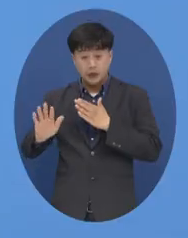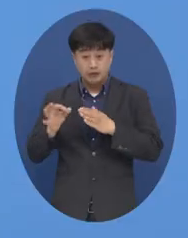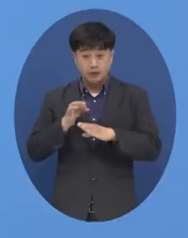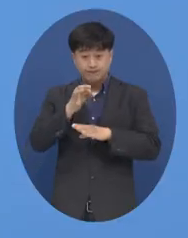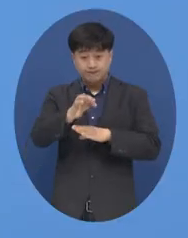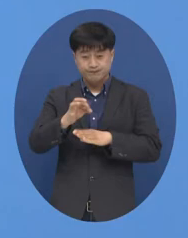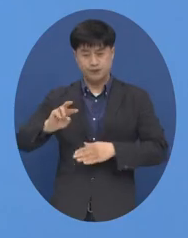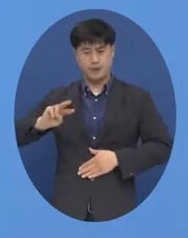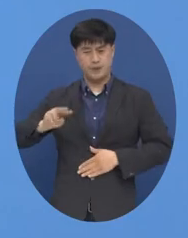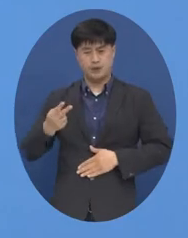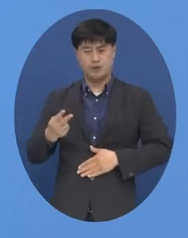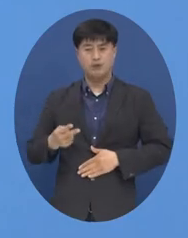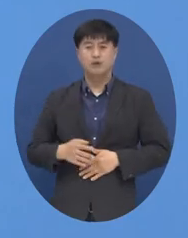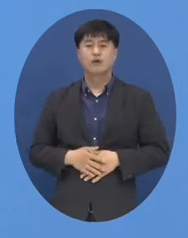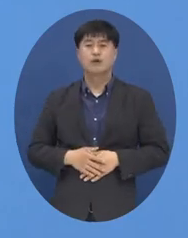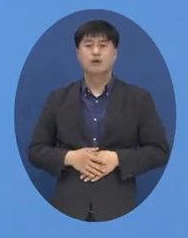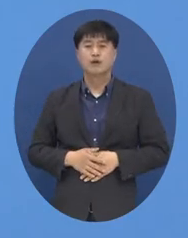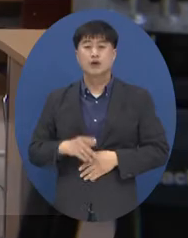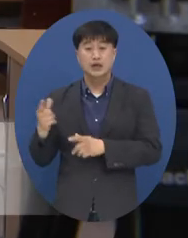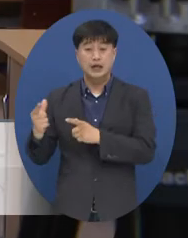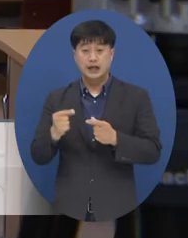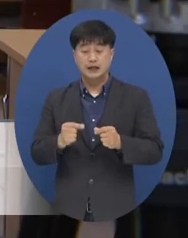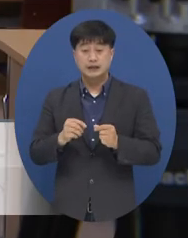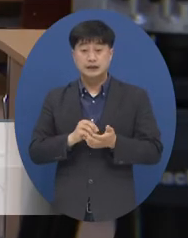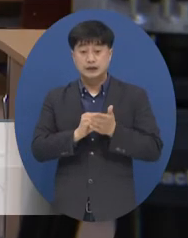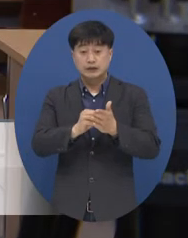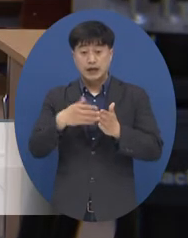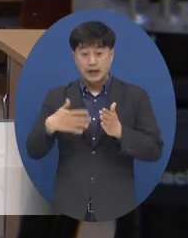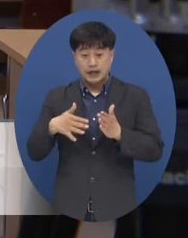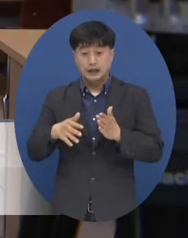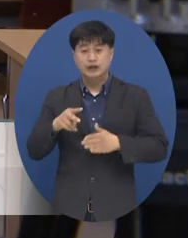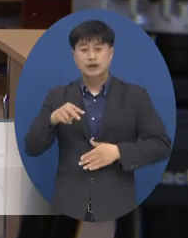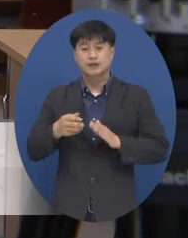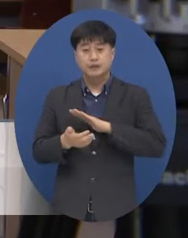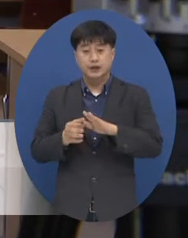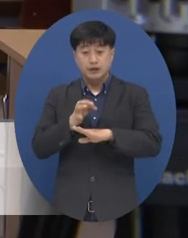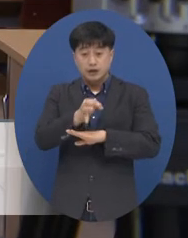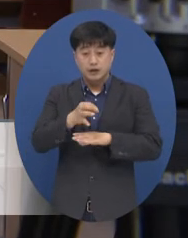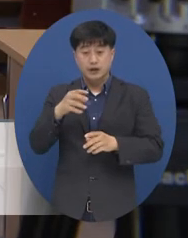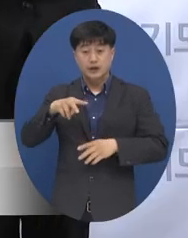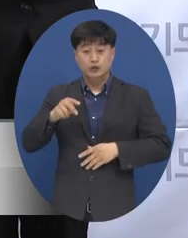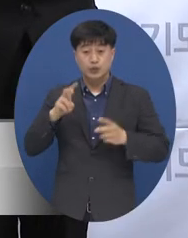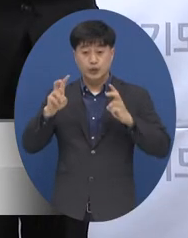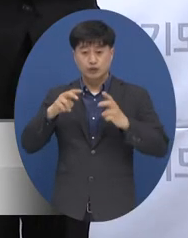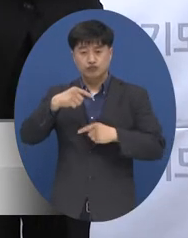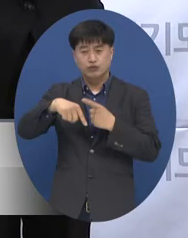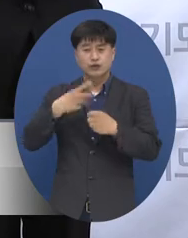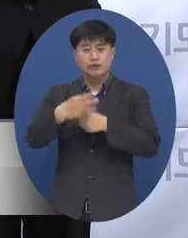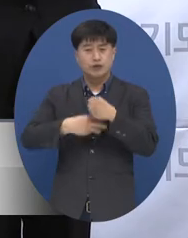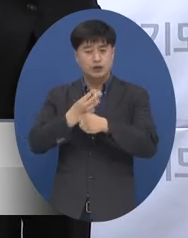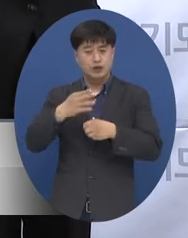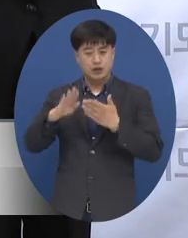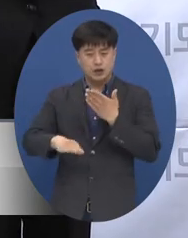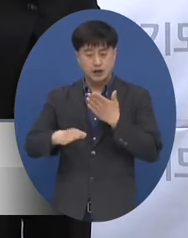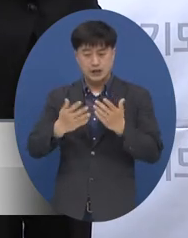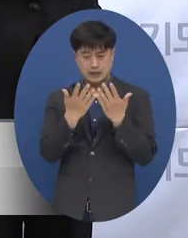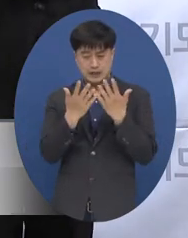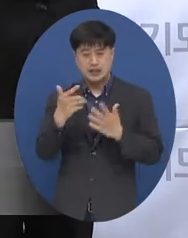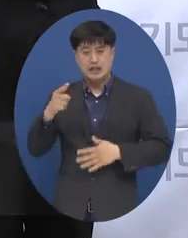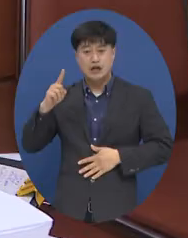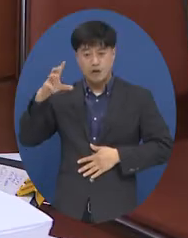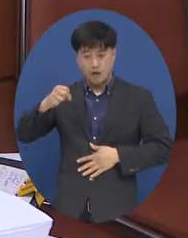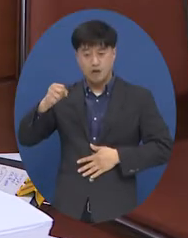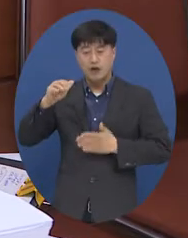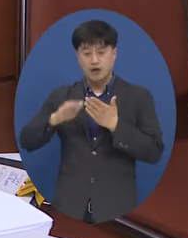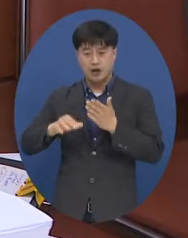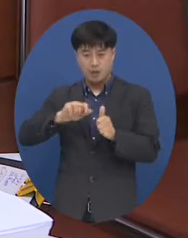후불식 상조업체로 둔갑했습니다. 이와 같이 미등록 선불식 상조업체를 운영할 경우 3년 이하의 징역 또는